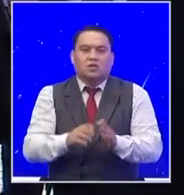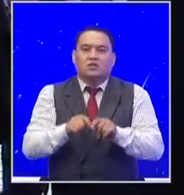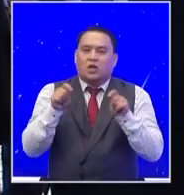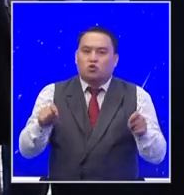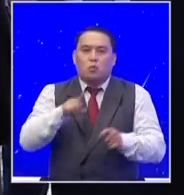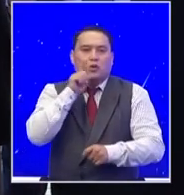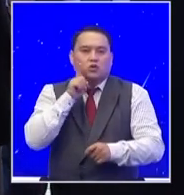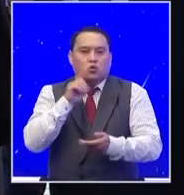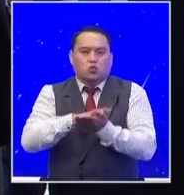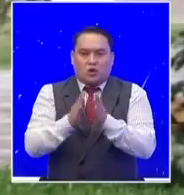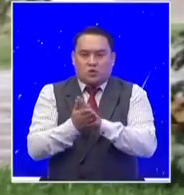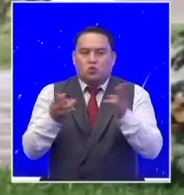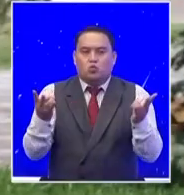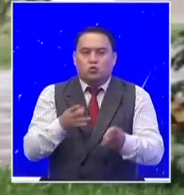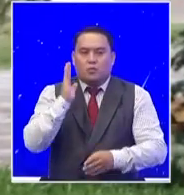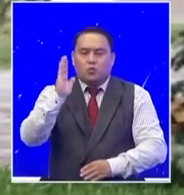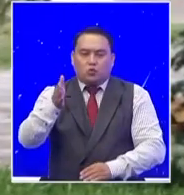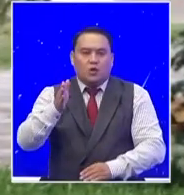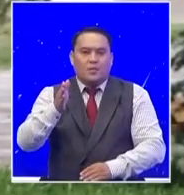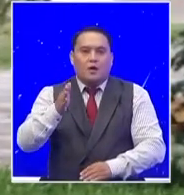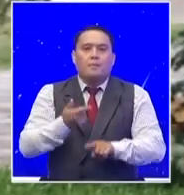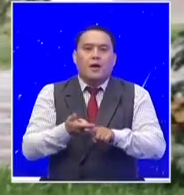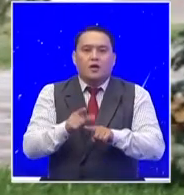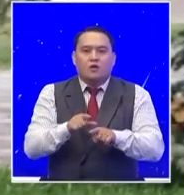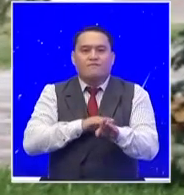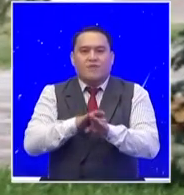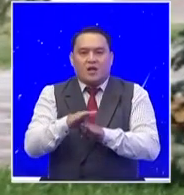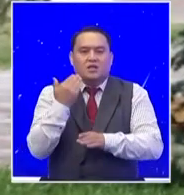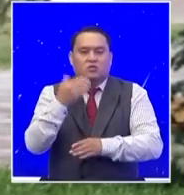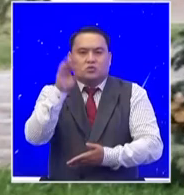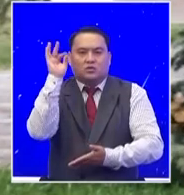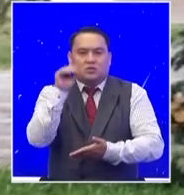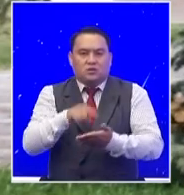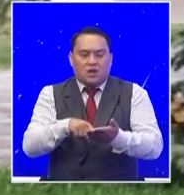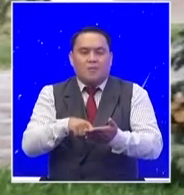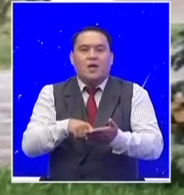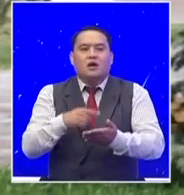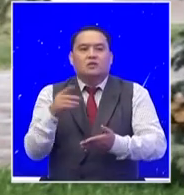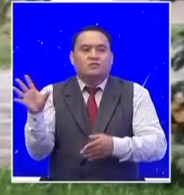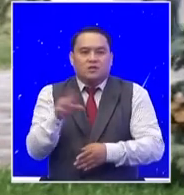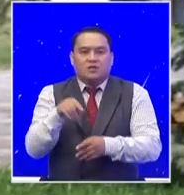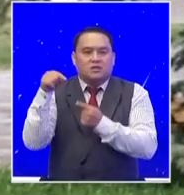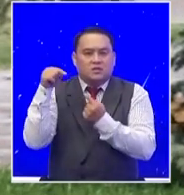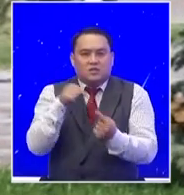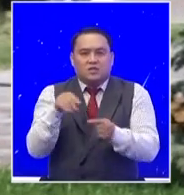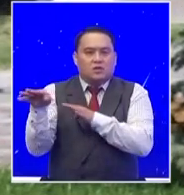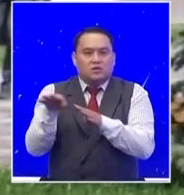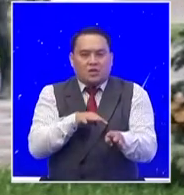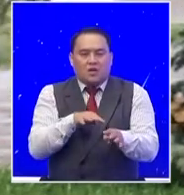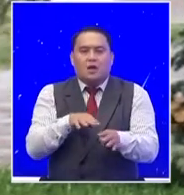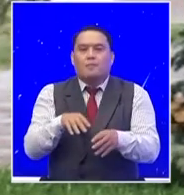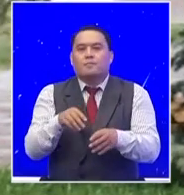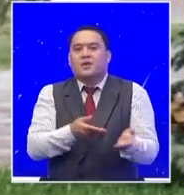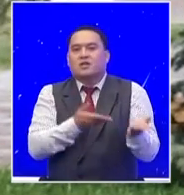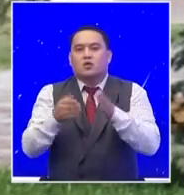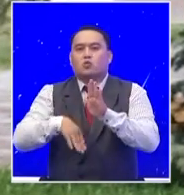условия молодежи, так как они – наше будущее, и поэтому выполнили возложенную задачу. Здание прошло все соответствующие экспертизы. Мы